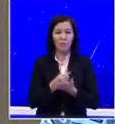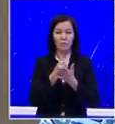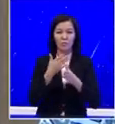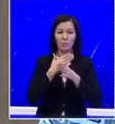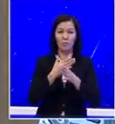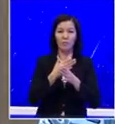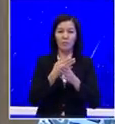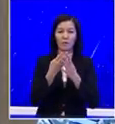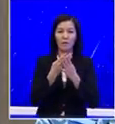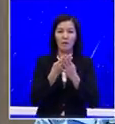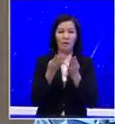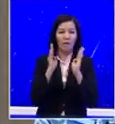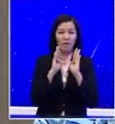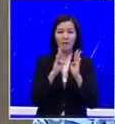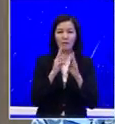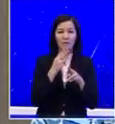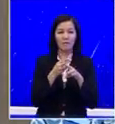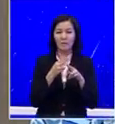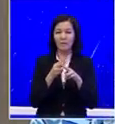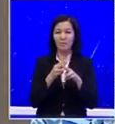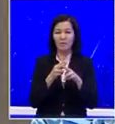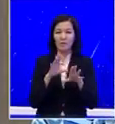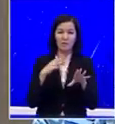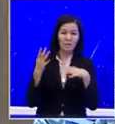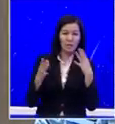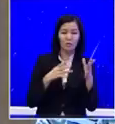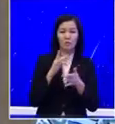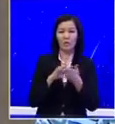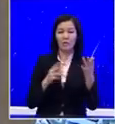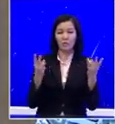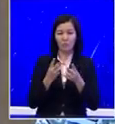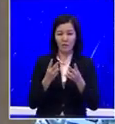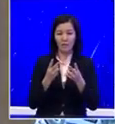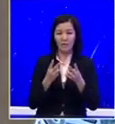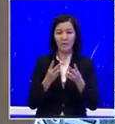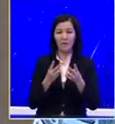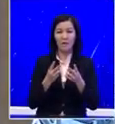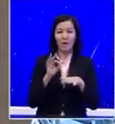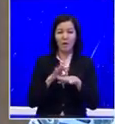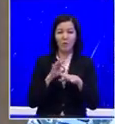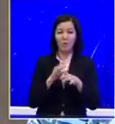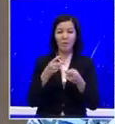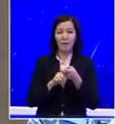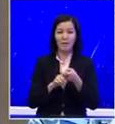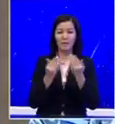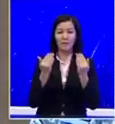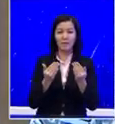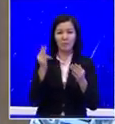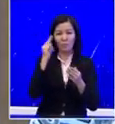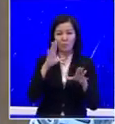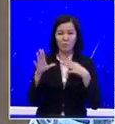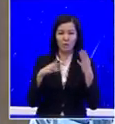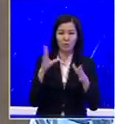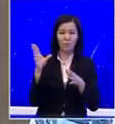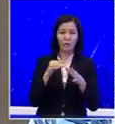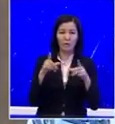тұрамыз, карантинге қарамай. Форманы жоғалтуға болмайды. Карантинге мынау жаман ауруға байланысты